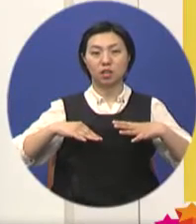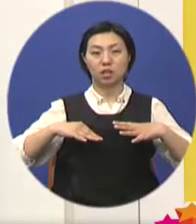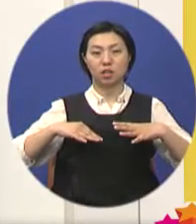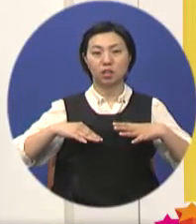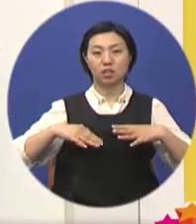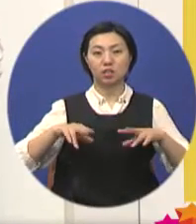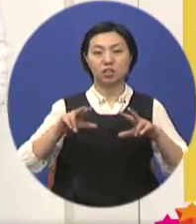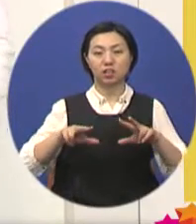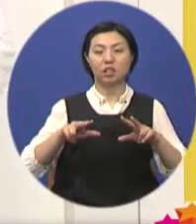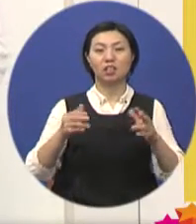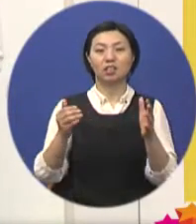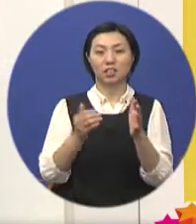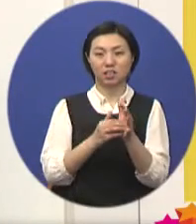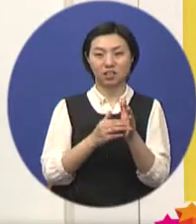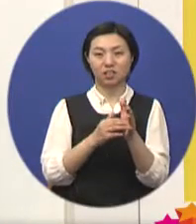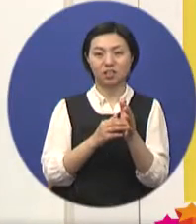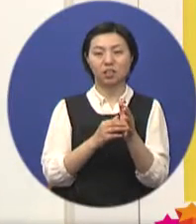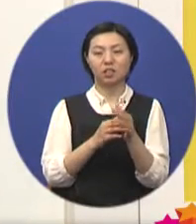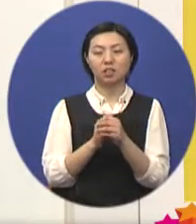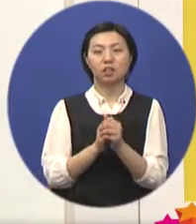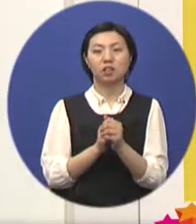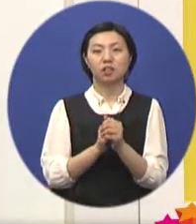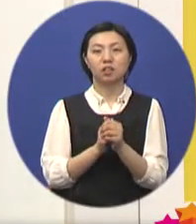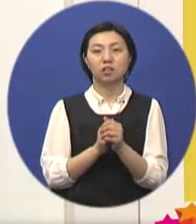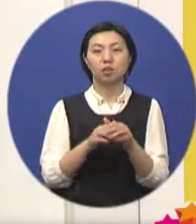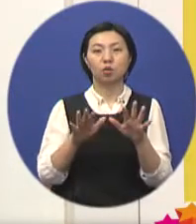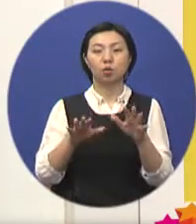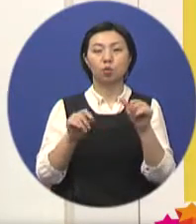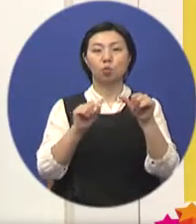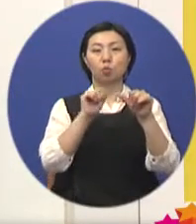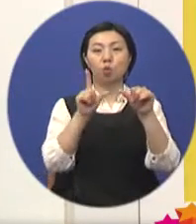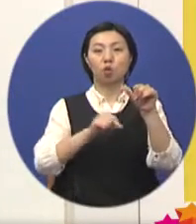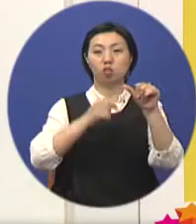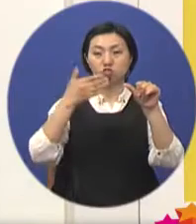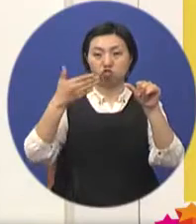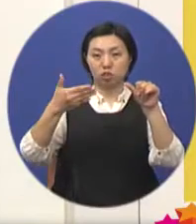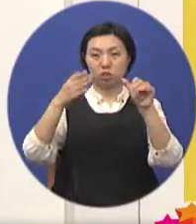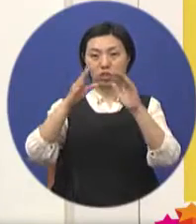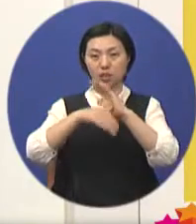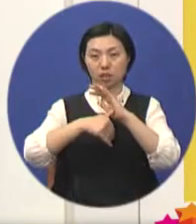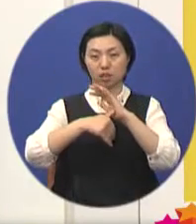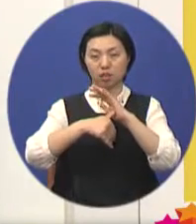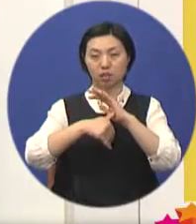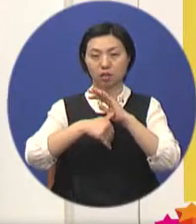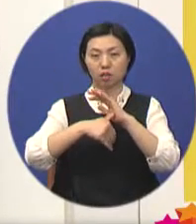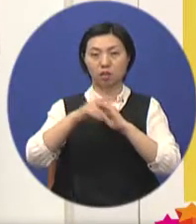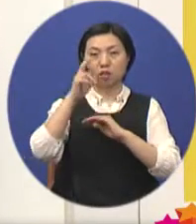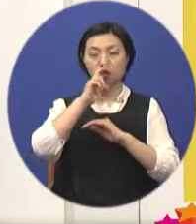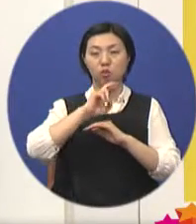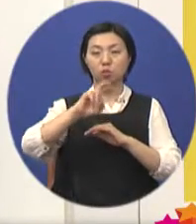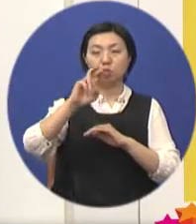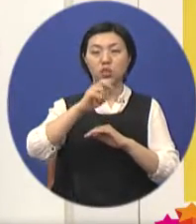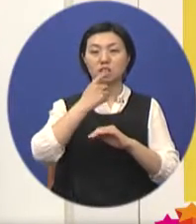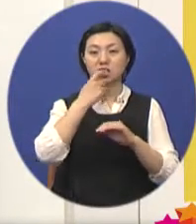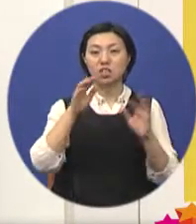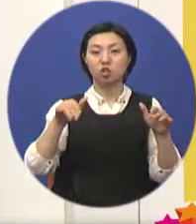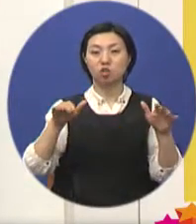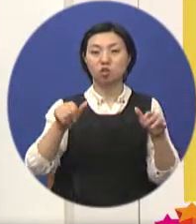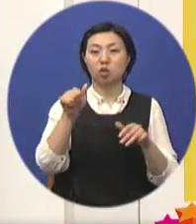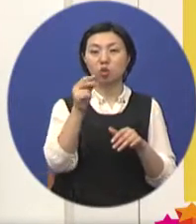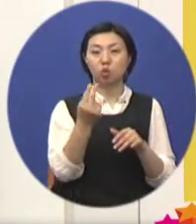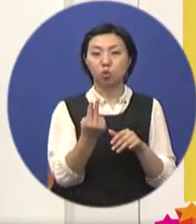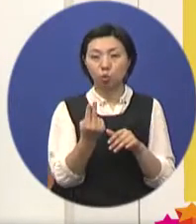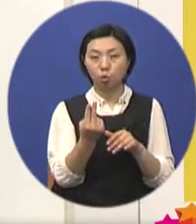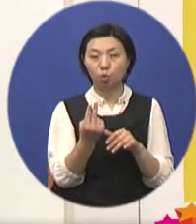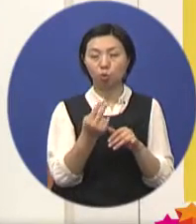자, 이렇게 꾸며 봤습니다. 가져요. 네. 근데 지금 5월 9일 날 네. 우리 트로트 천사께서 그 네. 효